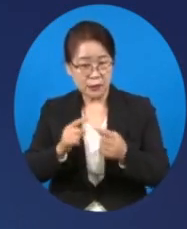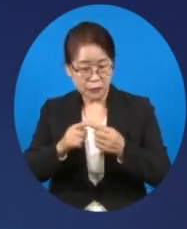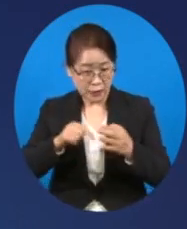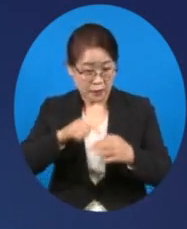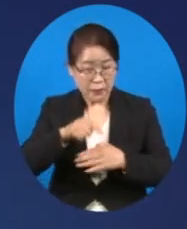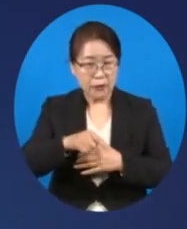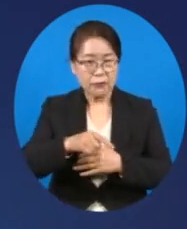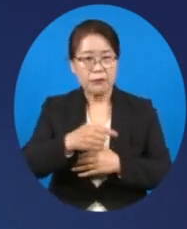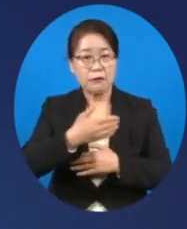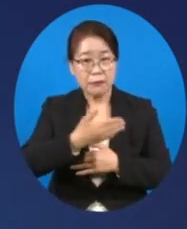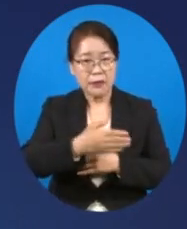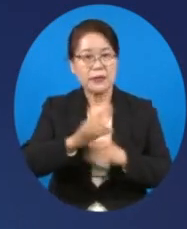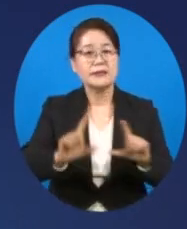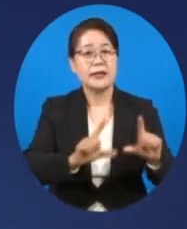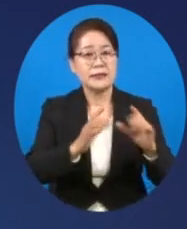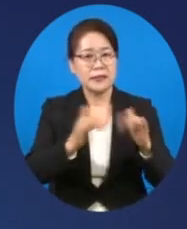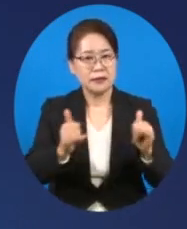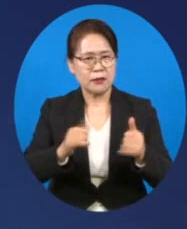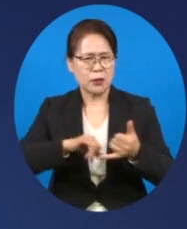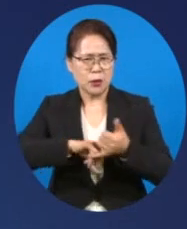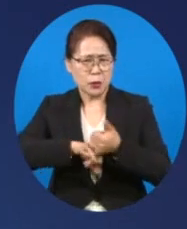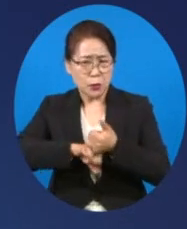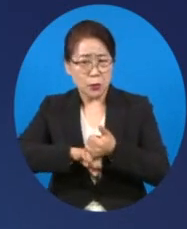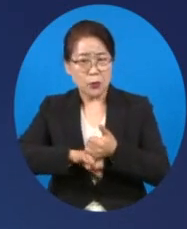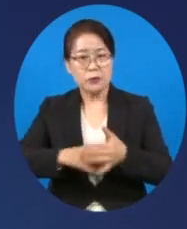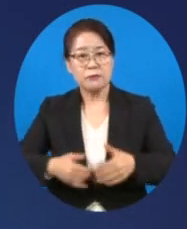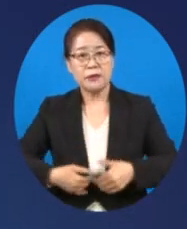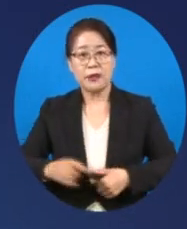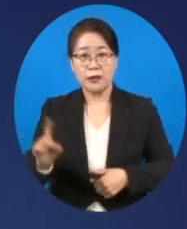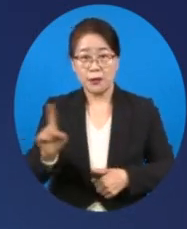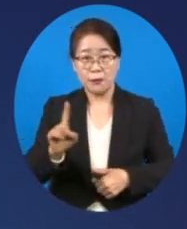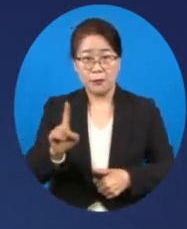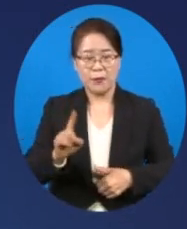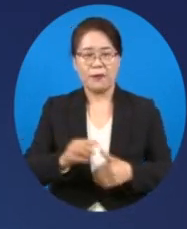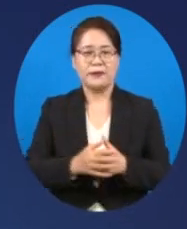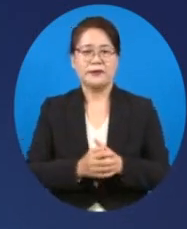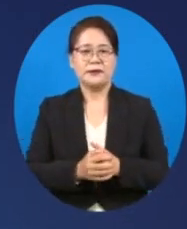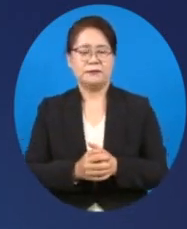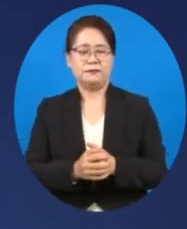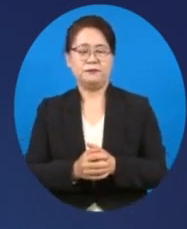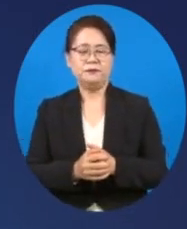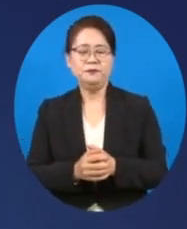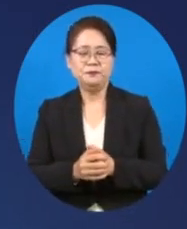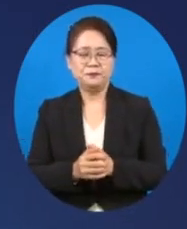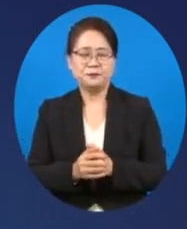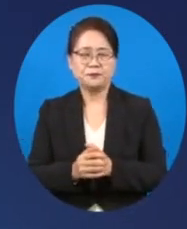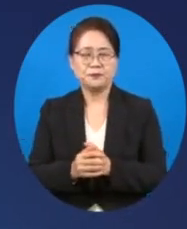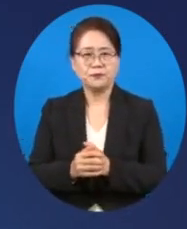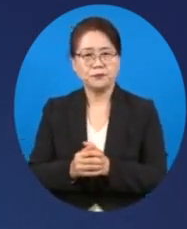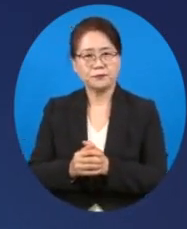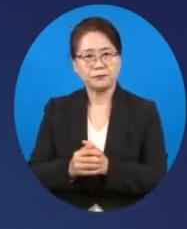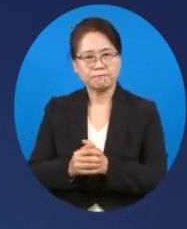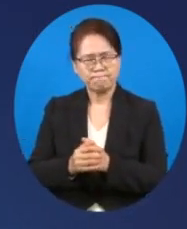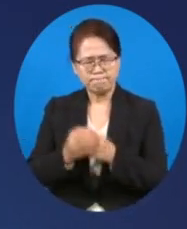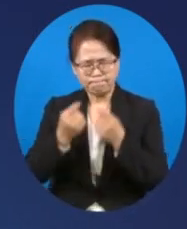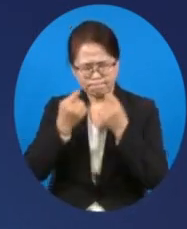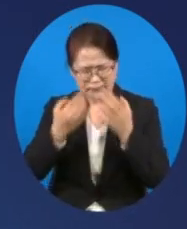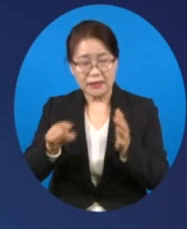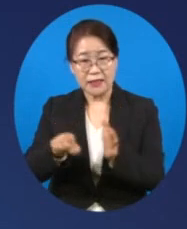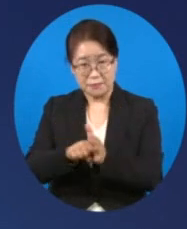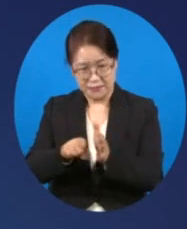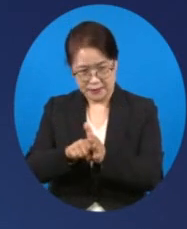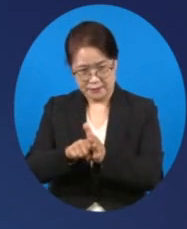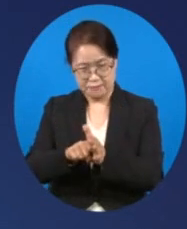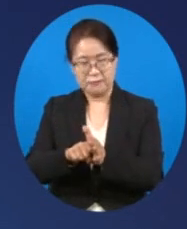사람에게는 반드시 있어야 될 것이 있는데 그것이 무엇인고 하면은 확신이라는 것입니다